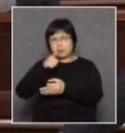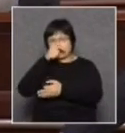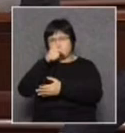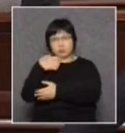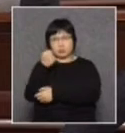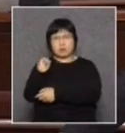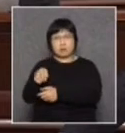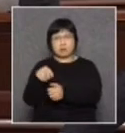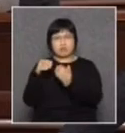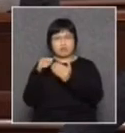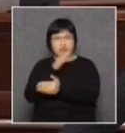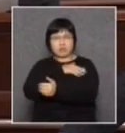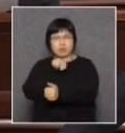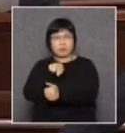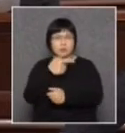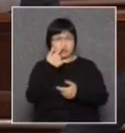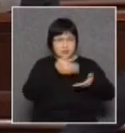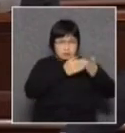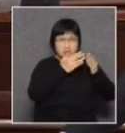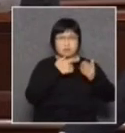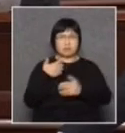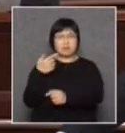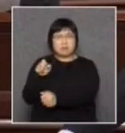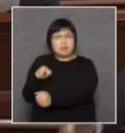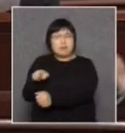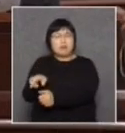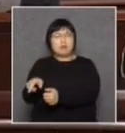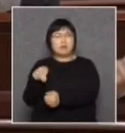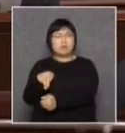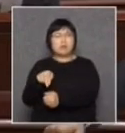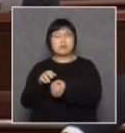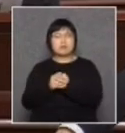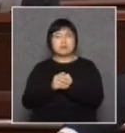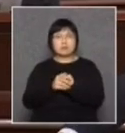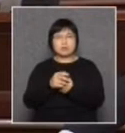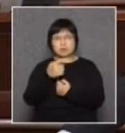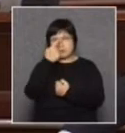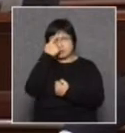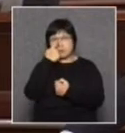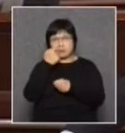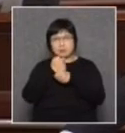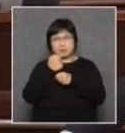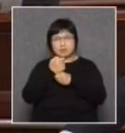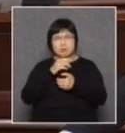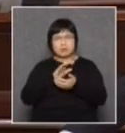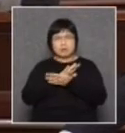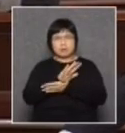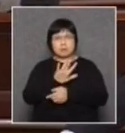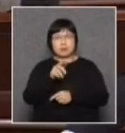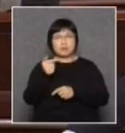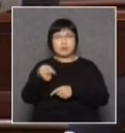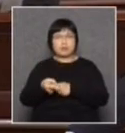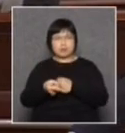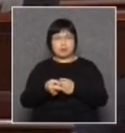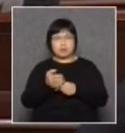的，就算有個新局都。那另外主席，現在梁振英做了一半任期啦，最